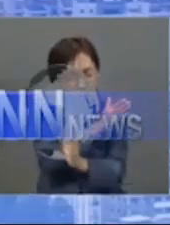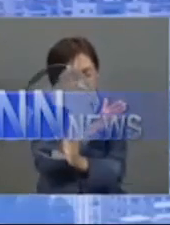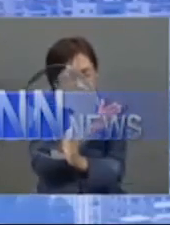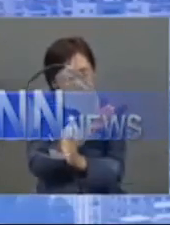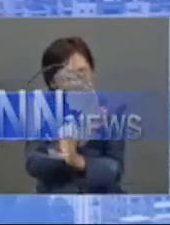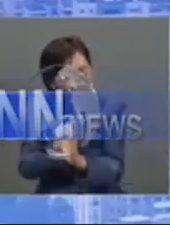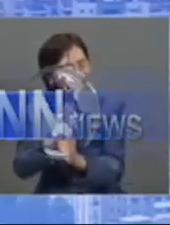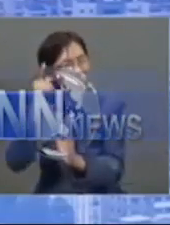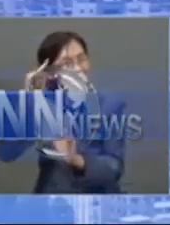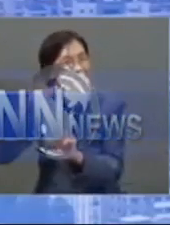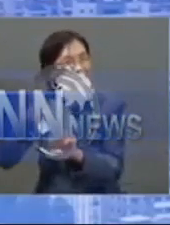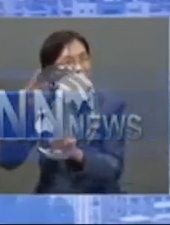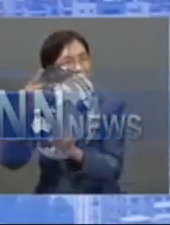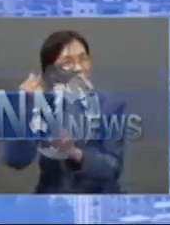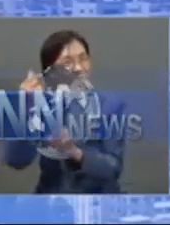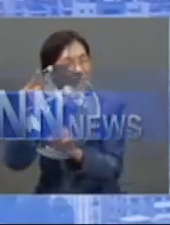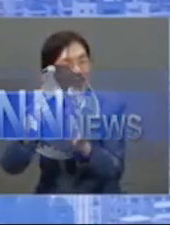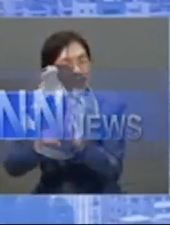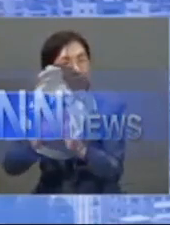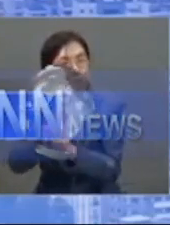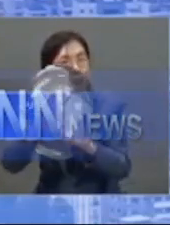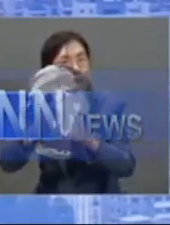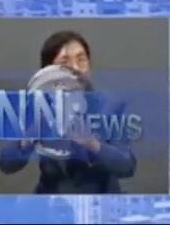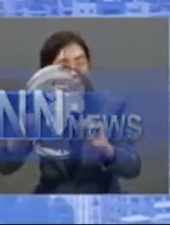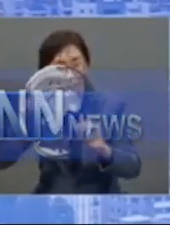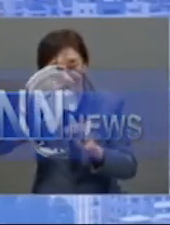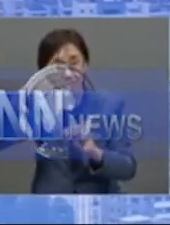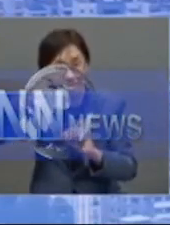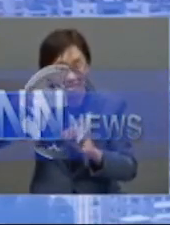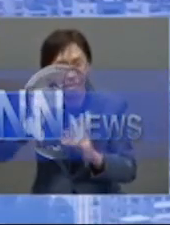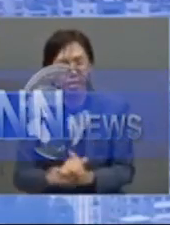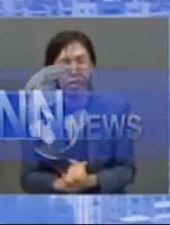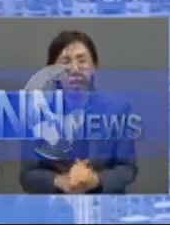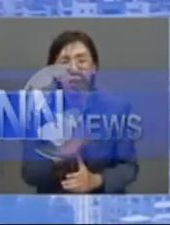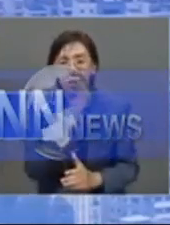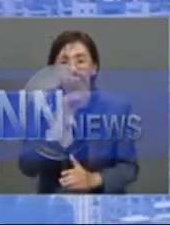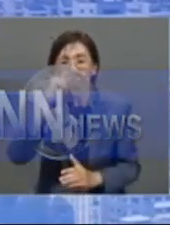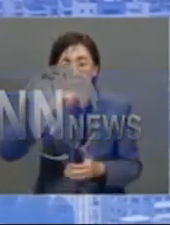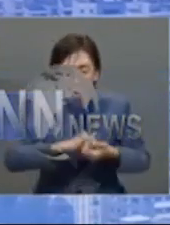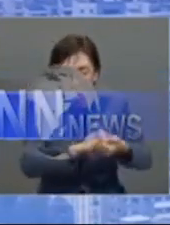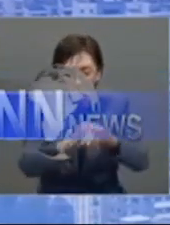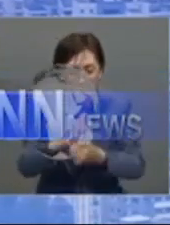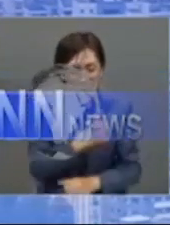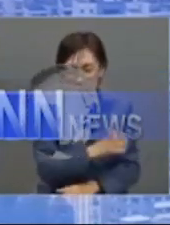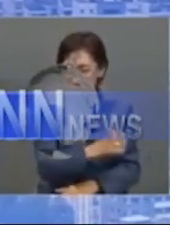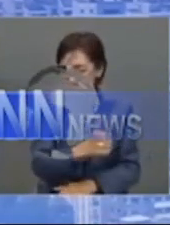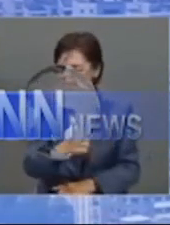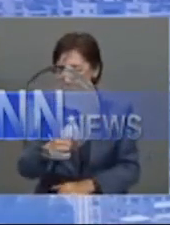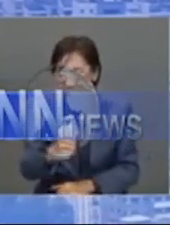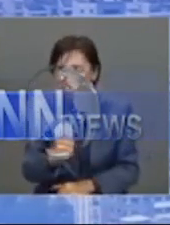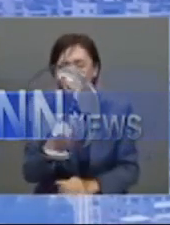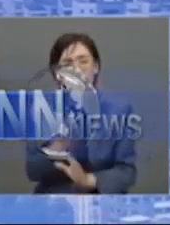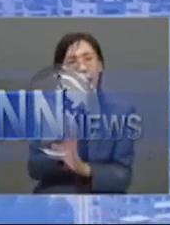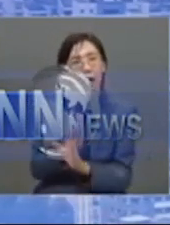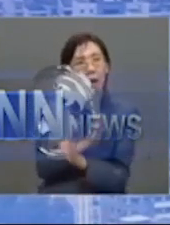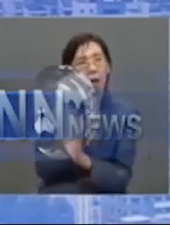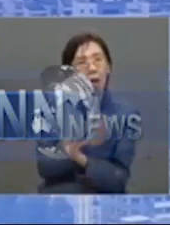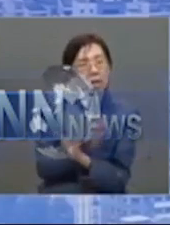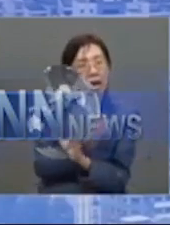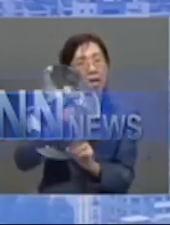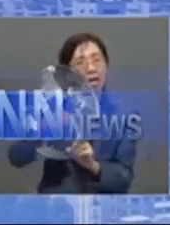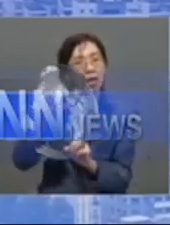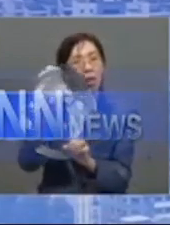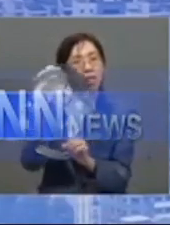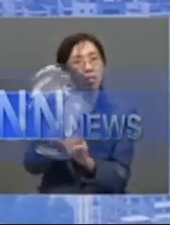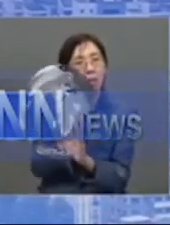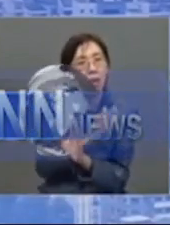นายแพทย์ทวีสินวิษณุโยธินโฆษกศูนย์บริหารสถานการณ์โควิด-19 หรือสบคแถลงสถานการณ์ไวรัสโควิด-19 ประจำวันที่30